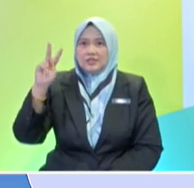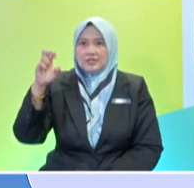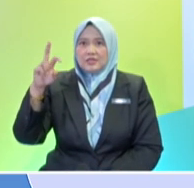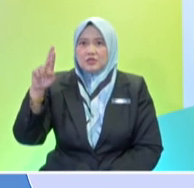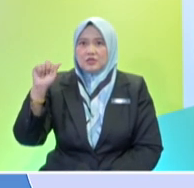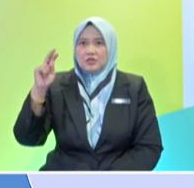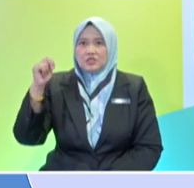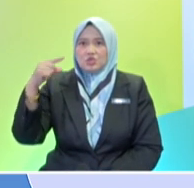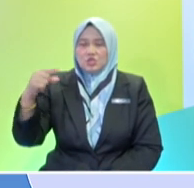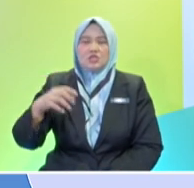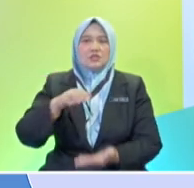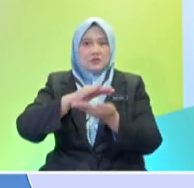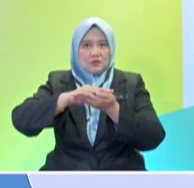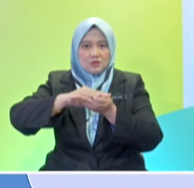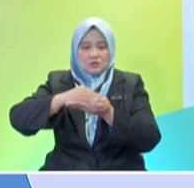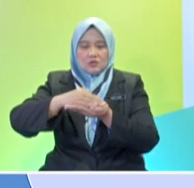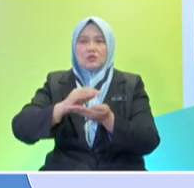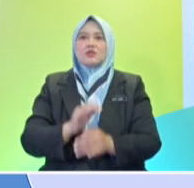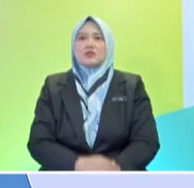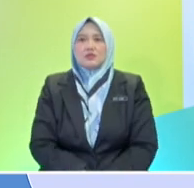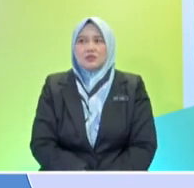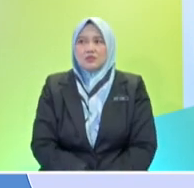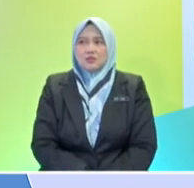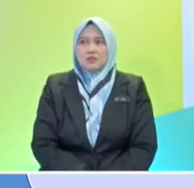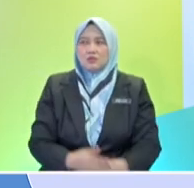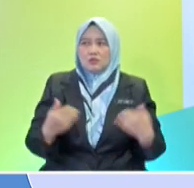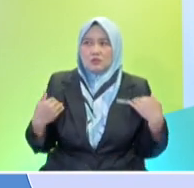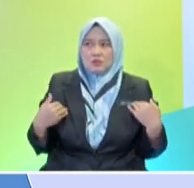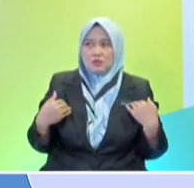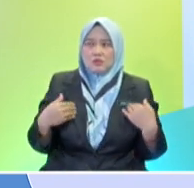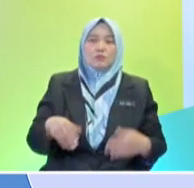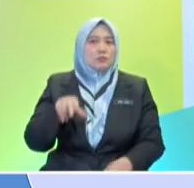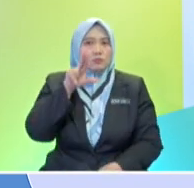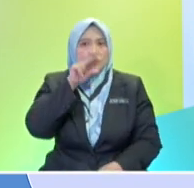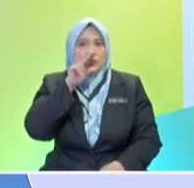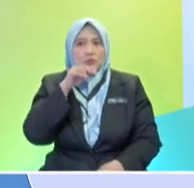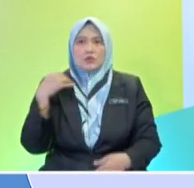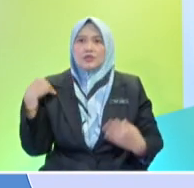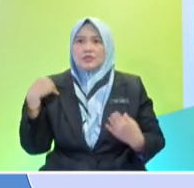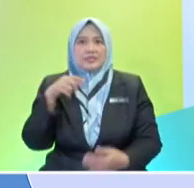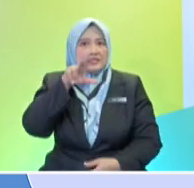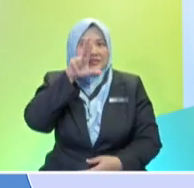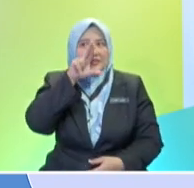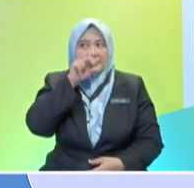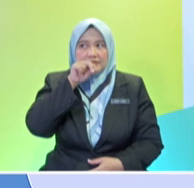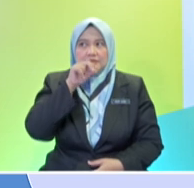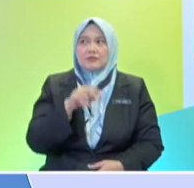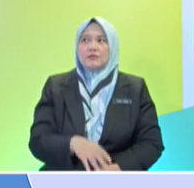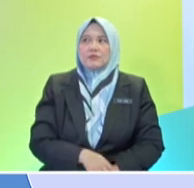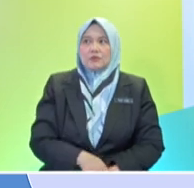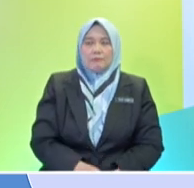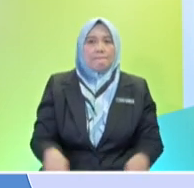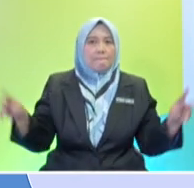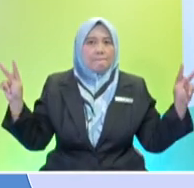okey, kita juga ada burung. Di mana di badan burung ada kepak, paruh dan juga